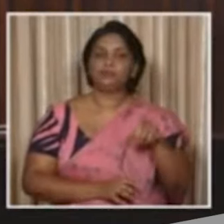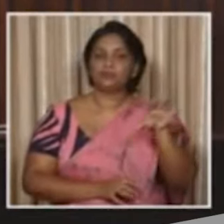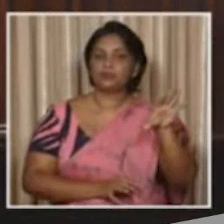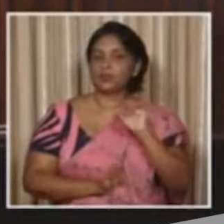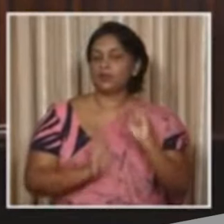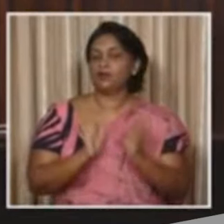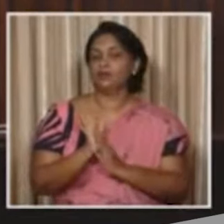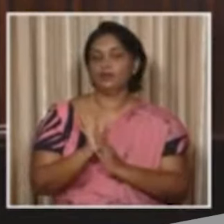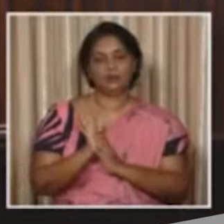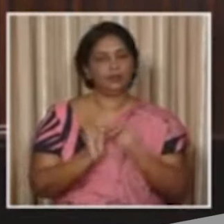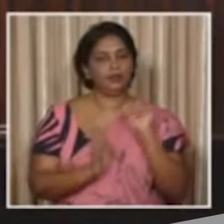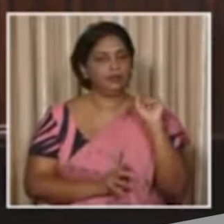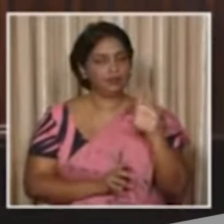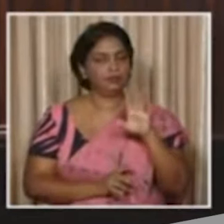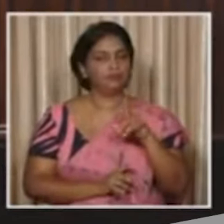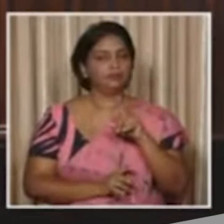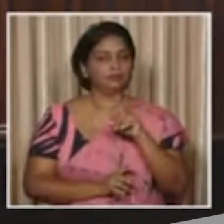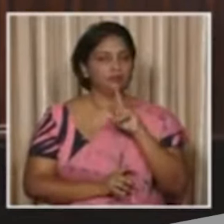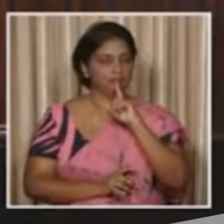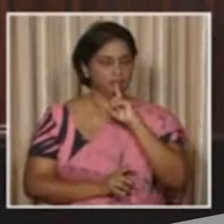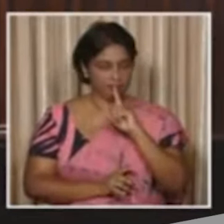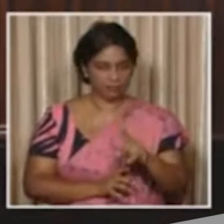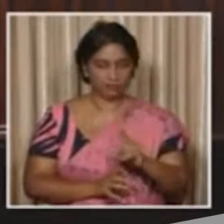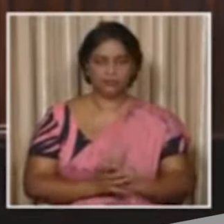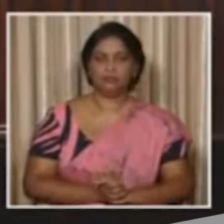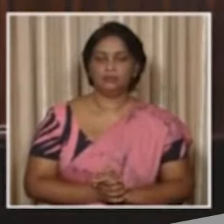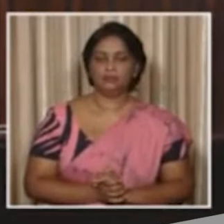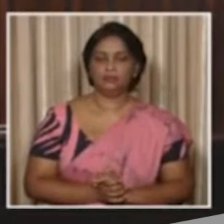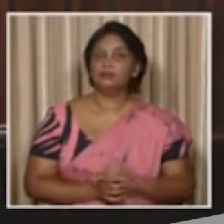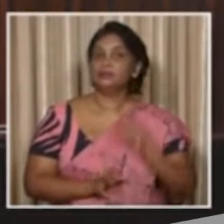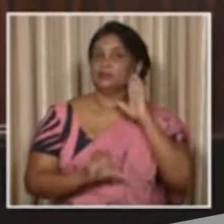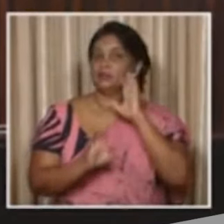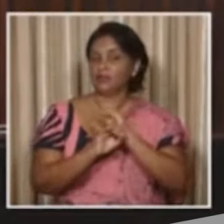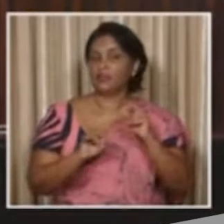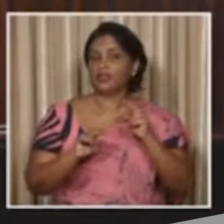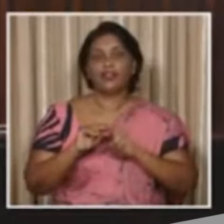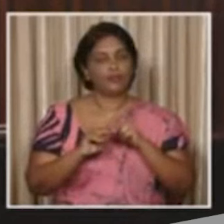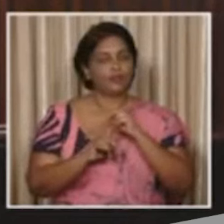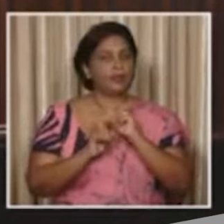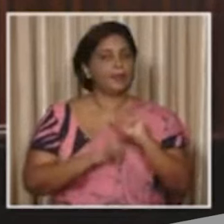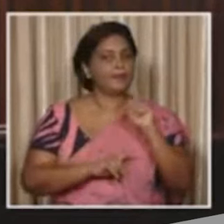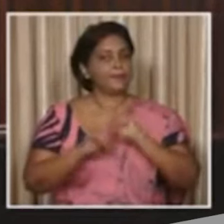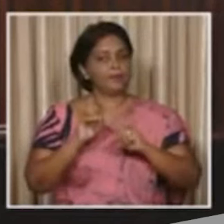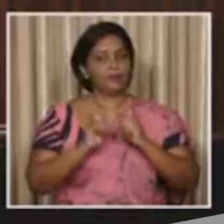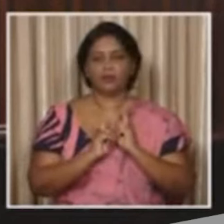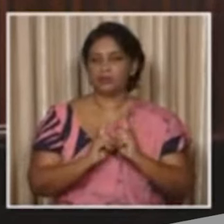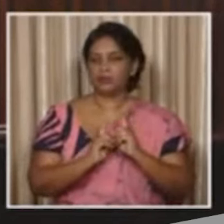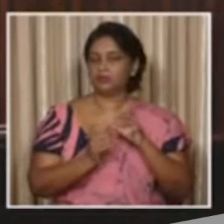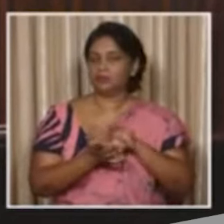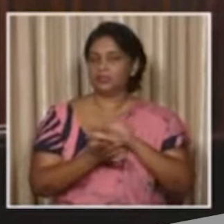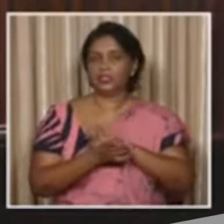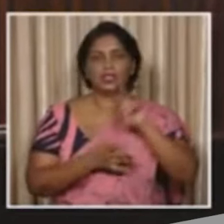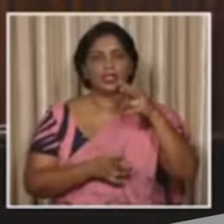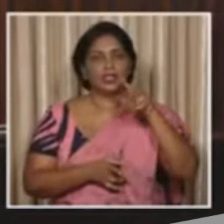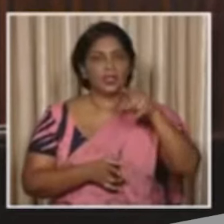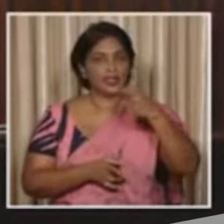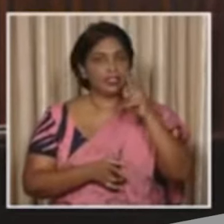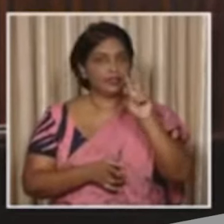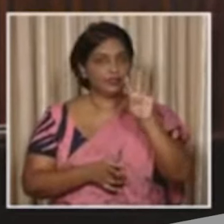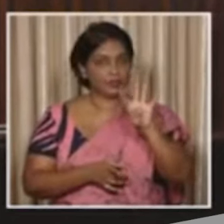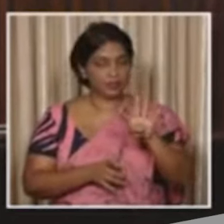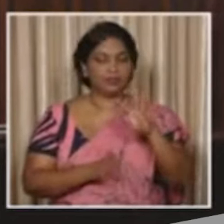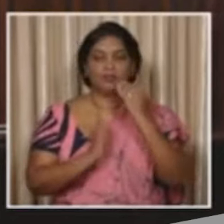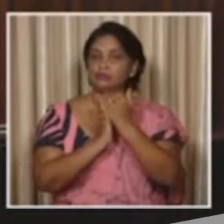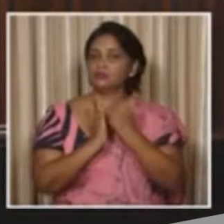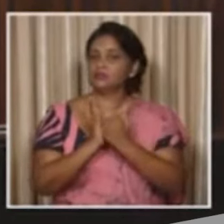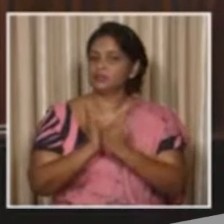කාර්ක සභාව විසින් නම් කරන ලද බව දන්වනු කැමැත්තෙමි. නිවේදනයේ පාර්ලිමේන්තුවේ ස්ථාවර නියෝග 124 හි විධිවිධාන